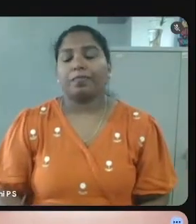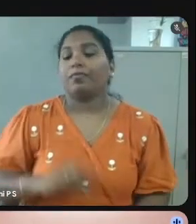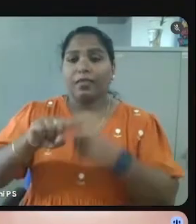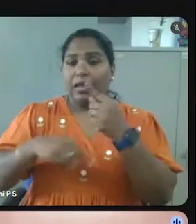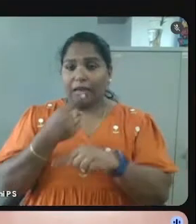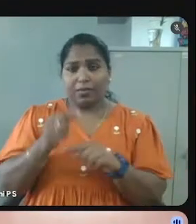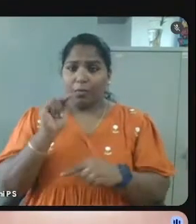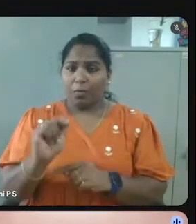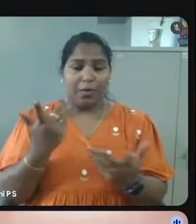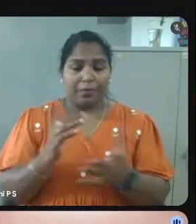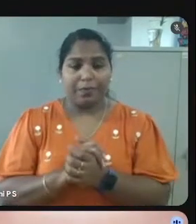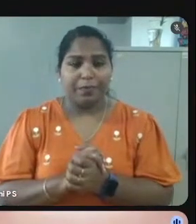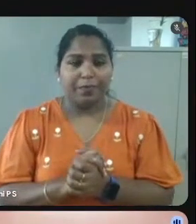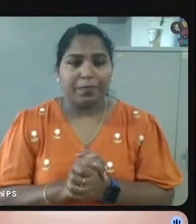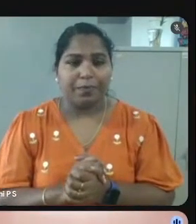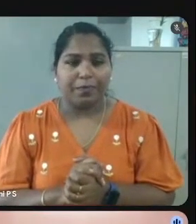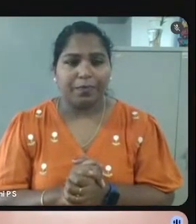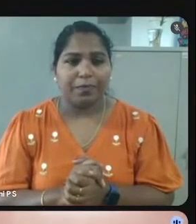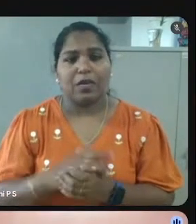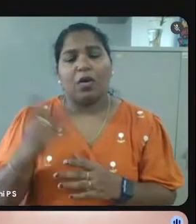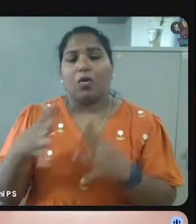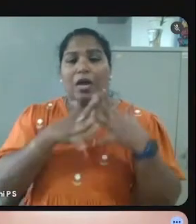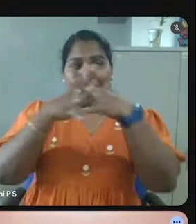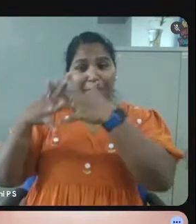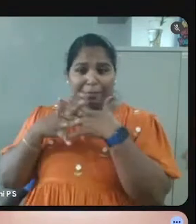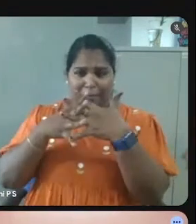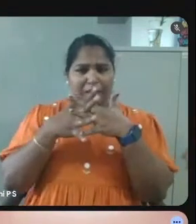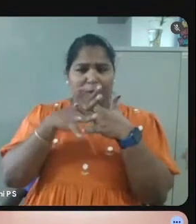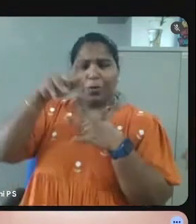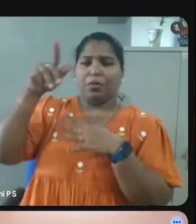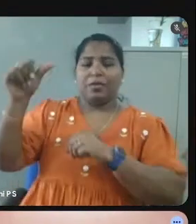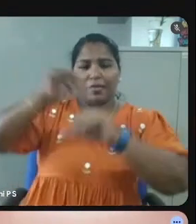അടുത്തതായി നമുക്ക് ആബ്രഹാം മാസ്ലോ എന്ന ഒരു അമേരിക്കൻ സൈക്കോളജിസ്റ്റ്